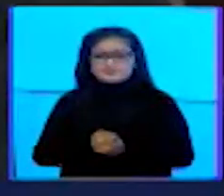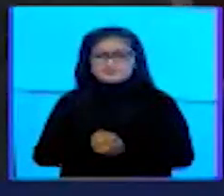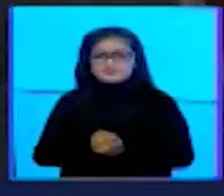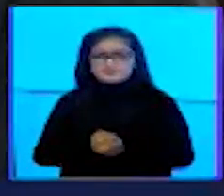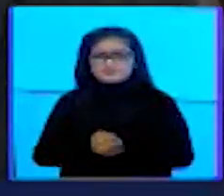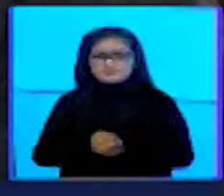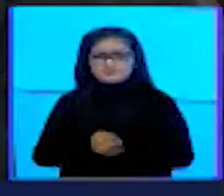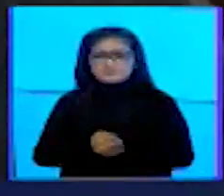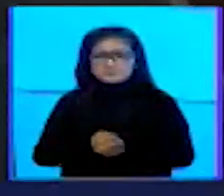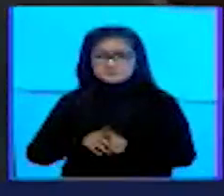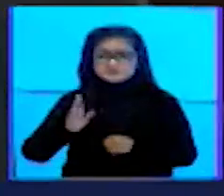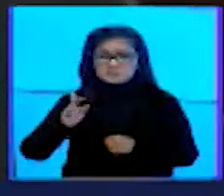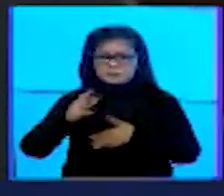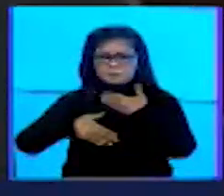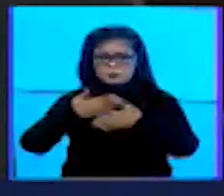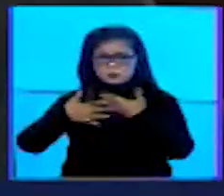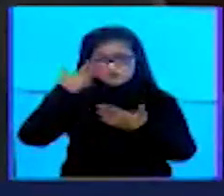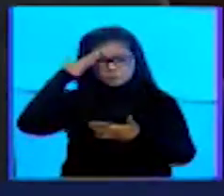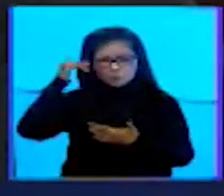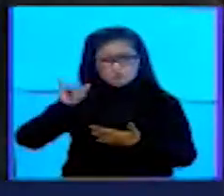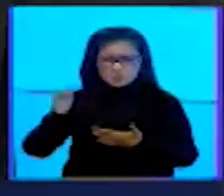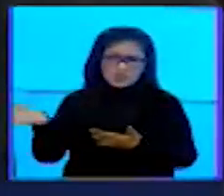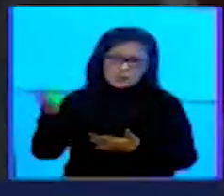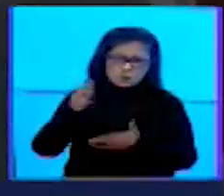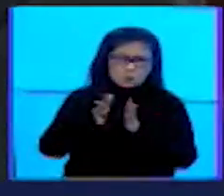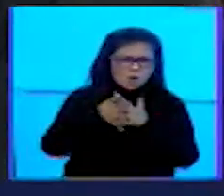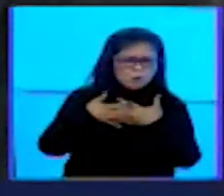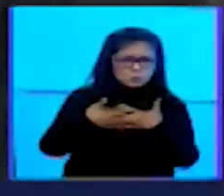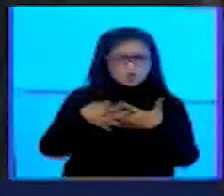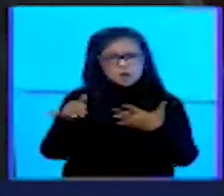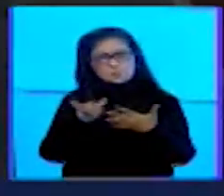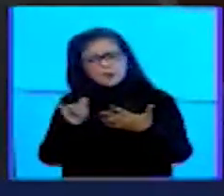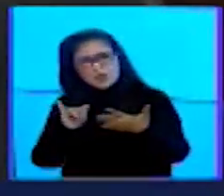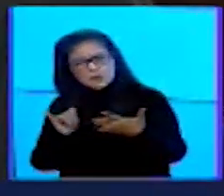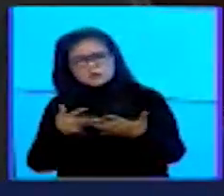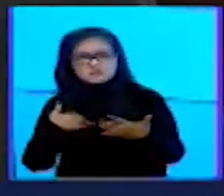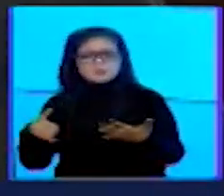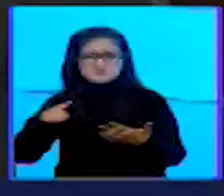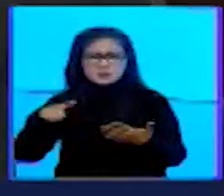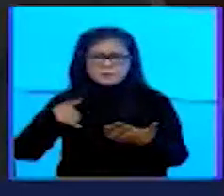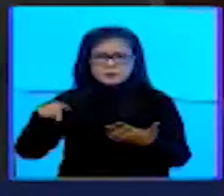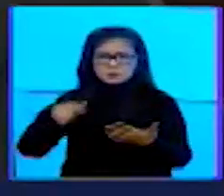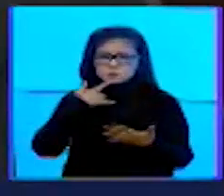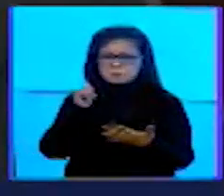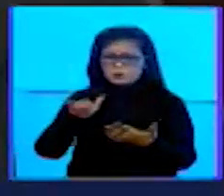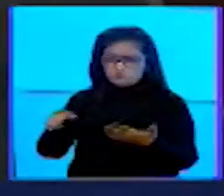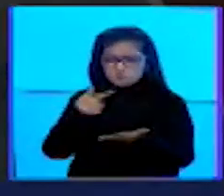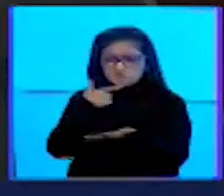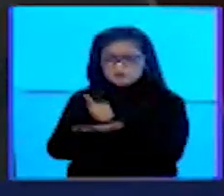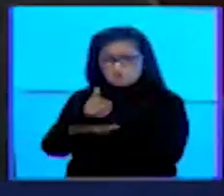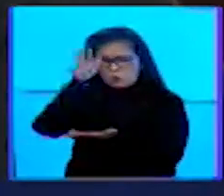ngaji bareng. Ya kan, kita tidur di jalan, dikasih tempat, nggak ada ya kan. Terkadang banyak